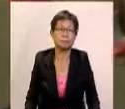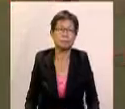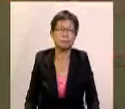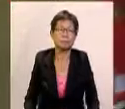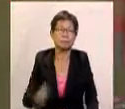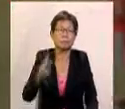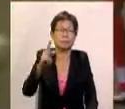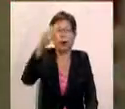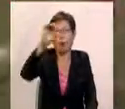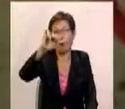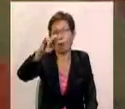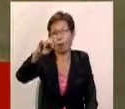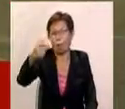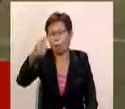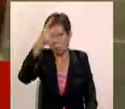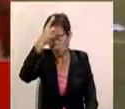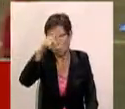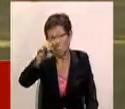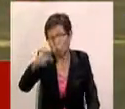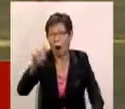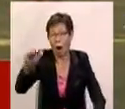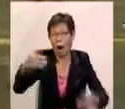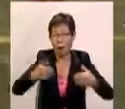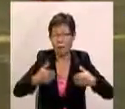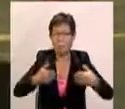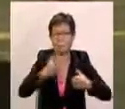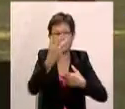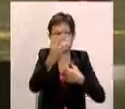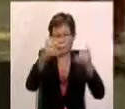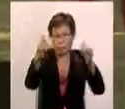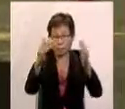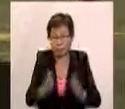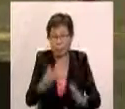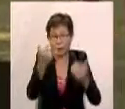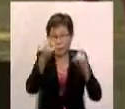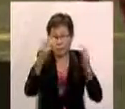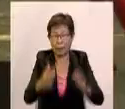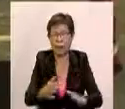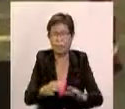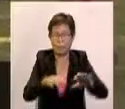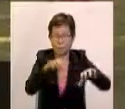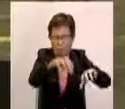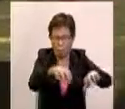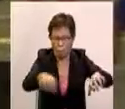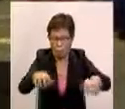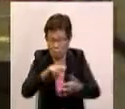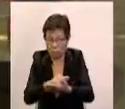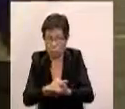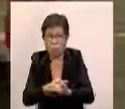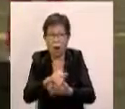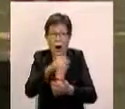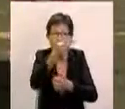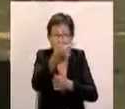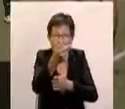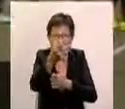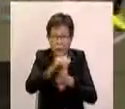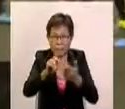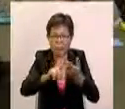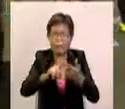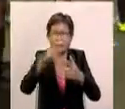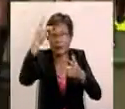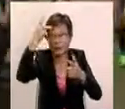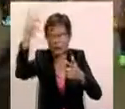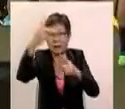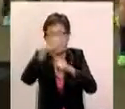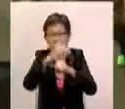Kim Swee, ketika ini beliau hanya mempunyai tiga orang pemain posisi tersebut iaitu Muhammad Daniel Hakim Deraman, juga